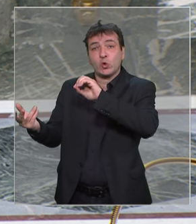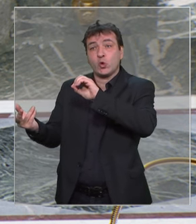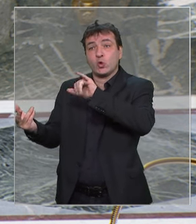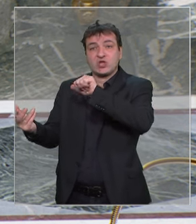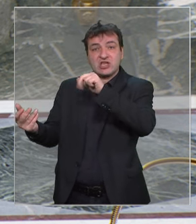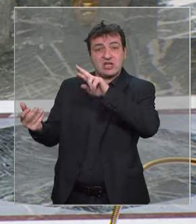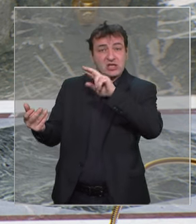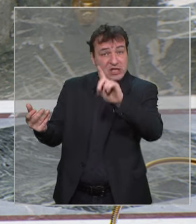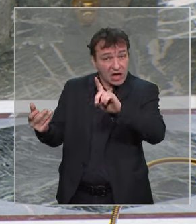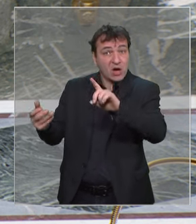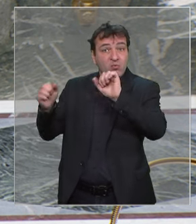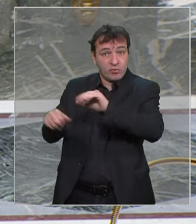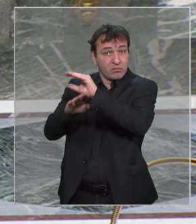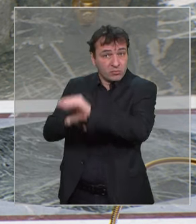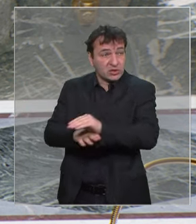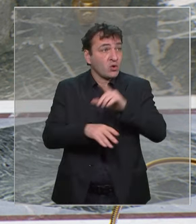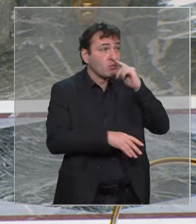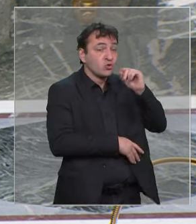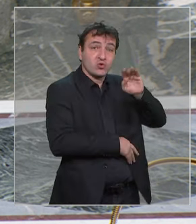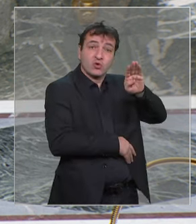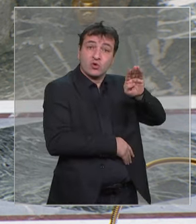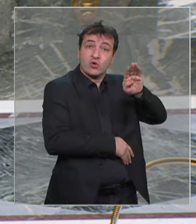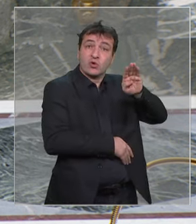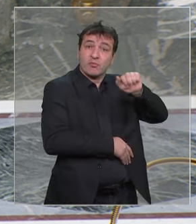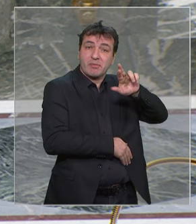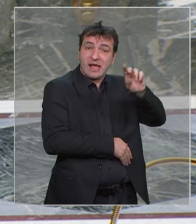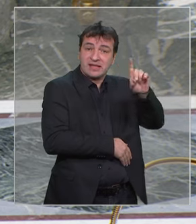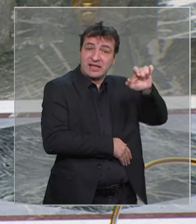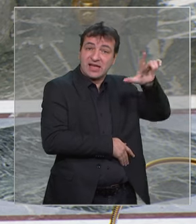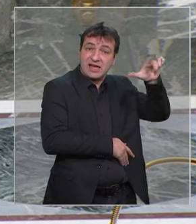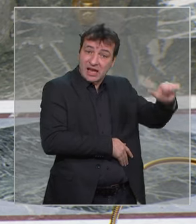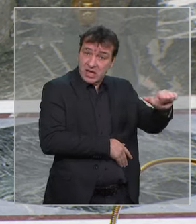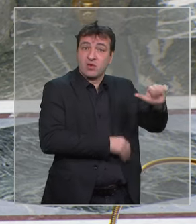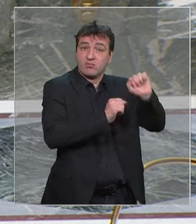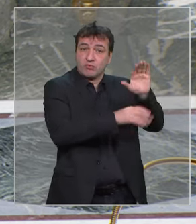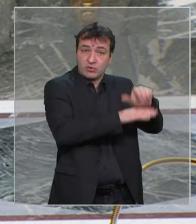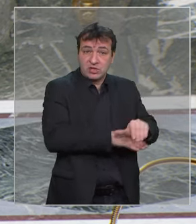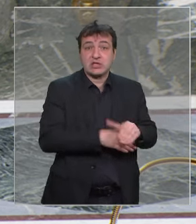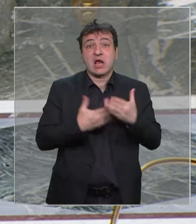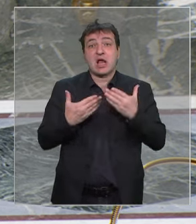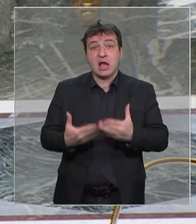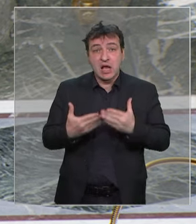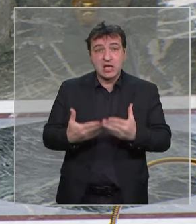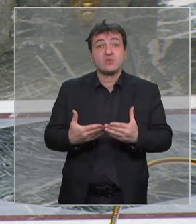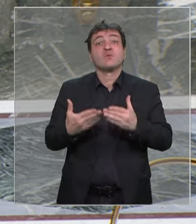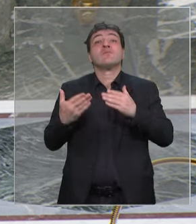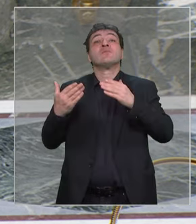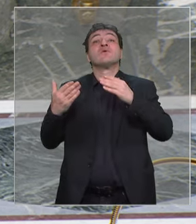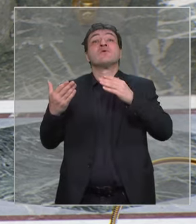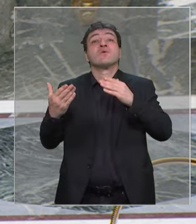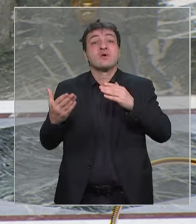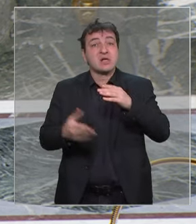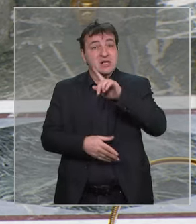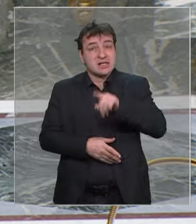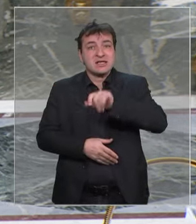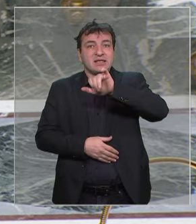Monsieur Bardella a pu être protégé par la police et c'est l'honneur de la police de la protéger. Monsieur Zemmour est actuellement protégé par la police. Et c'est normal que